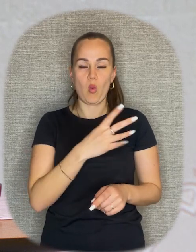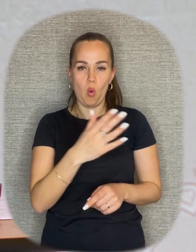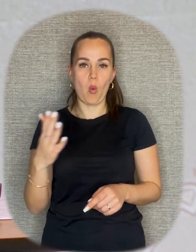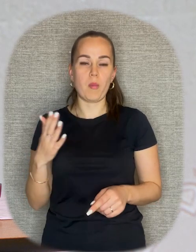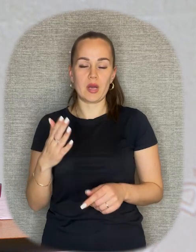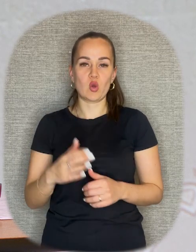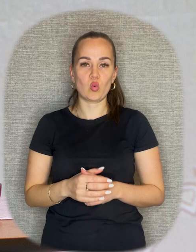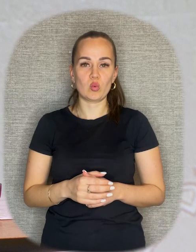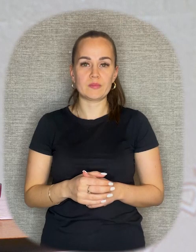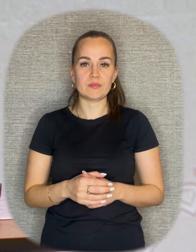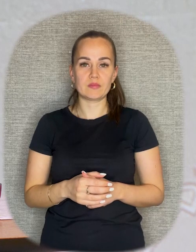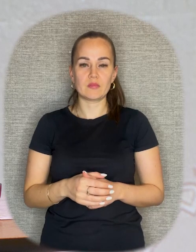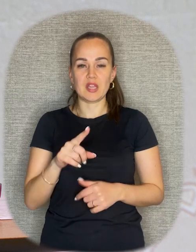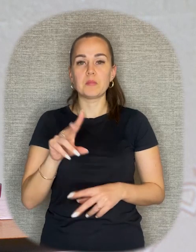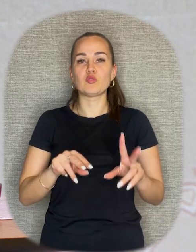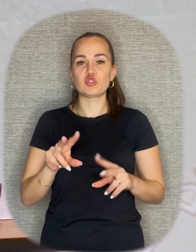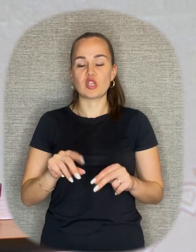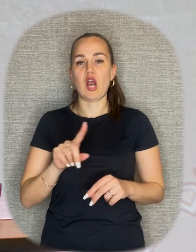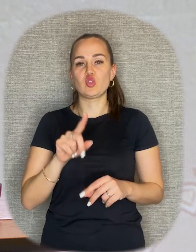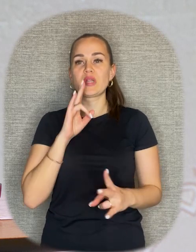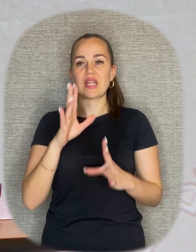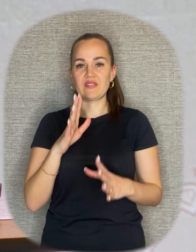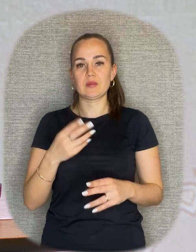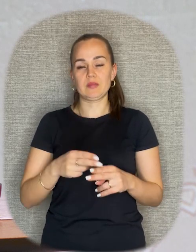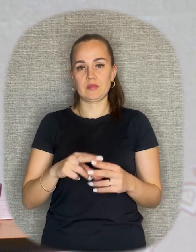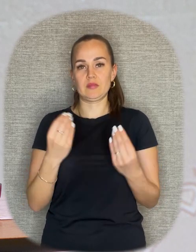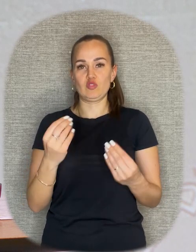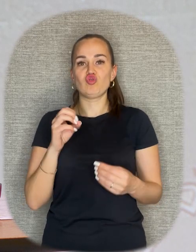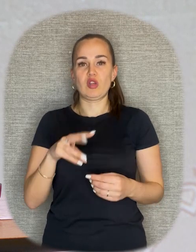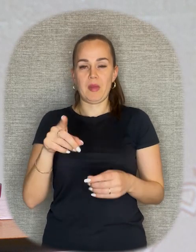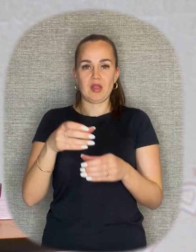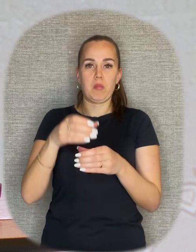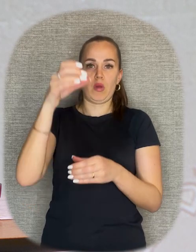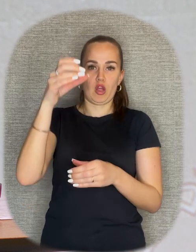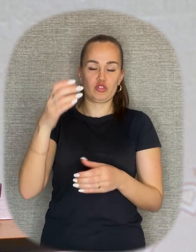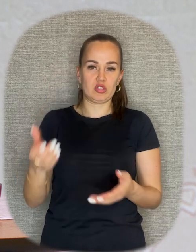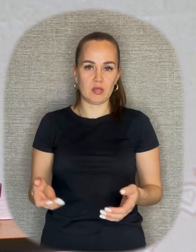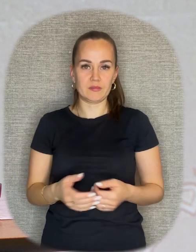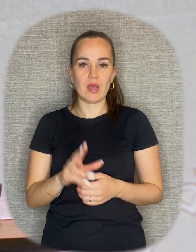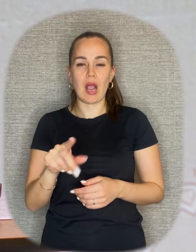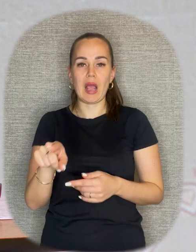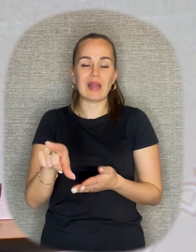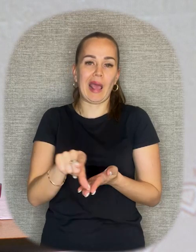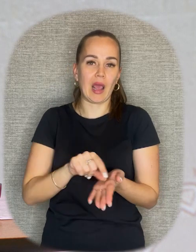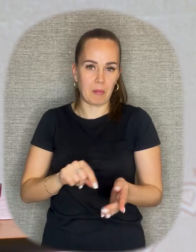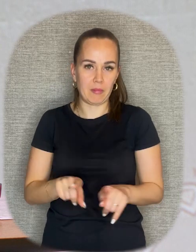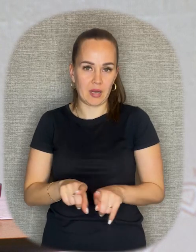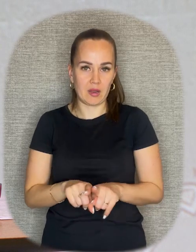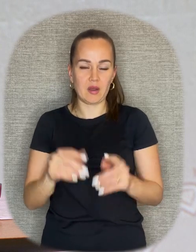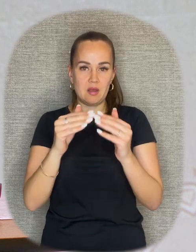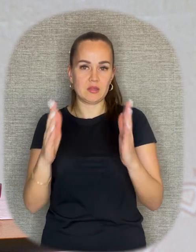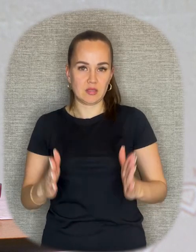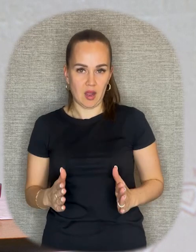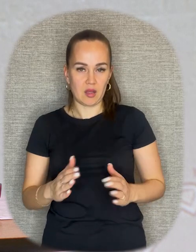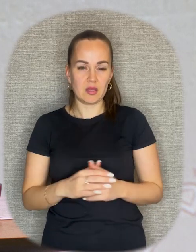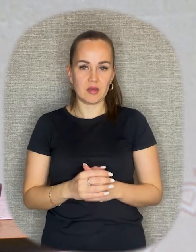к такому классическому облику пос сочли его более уместным на Невском чем вот эта башня которая